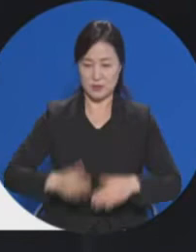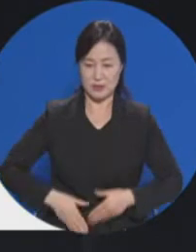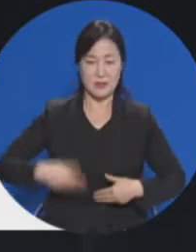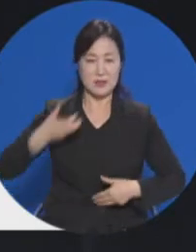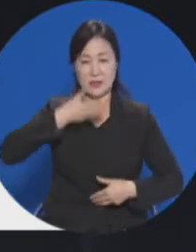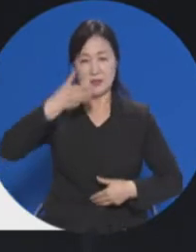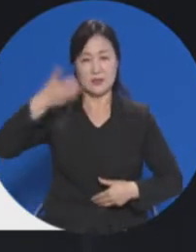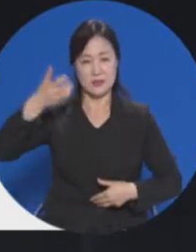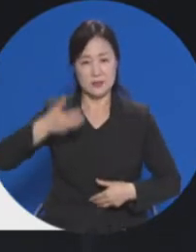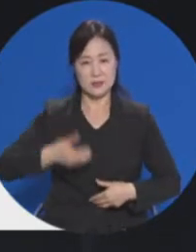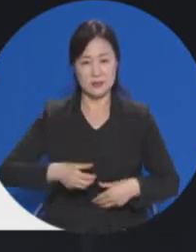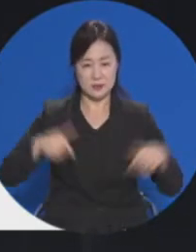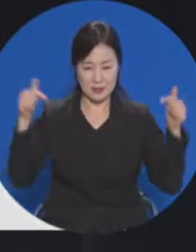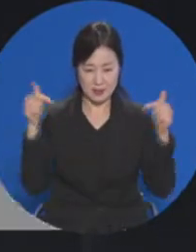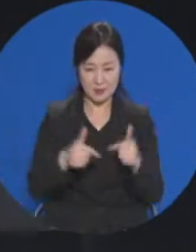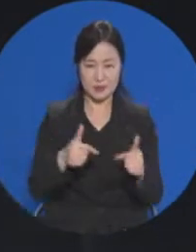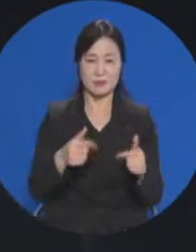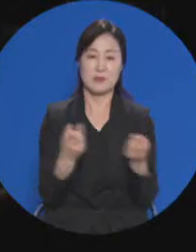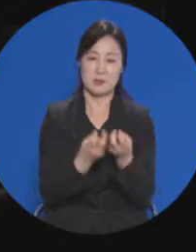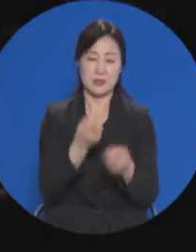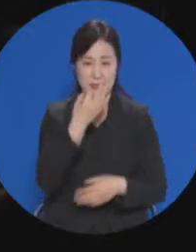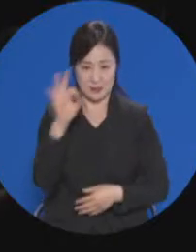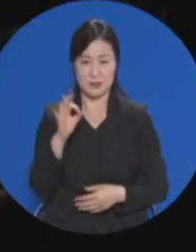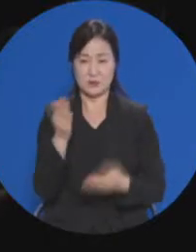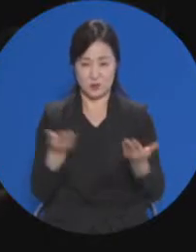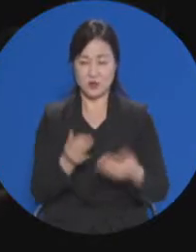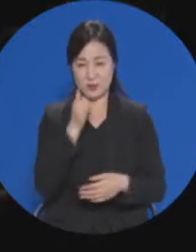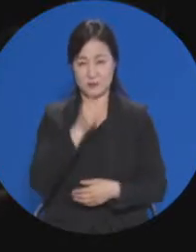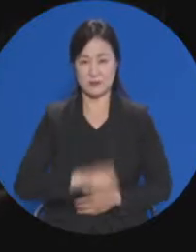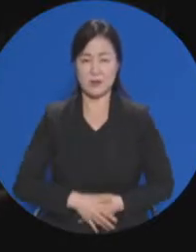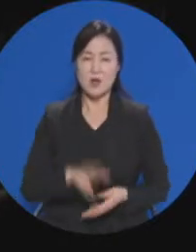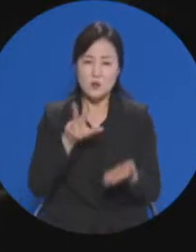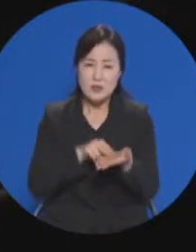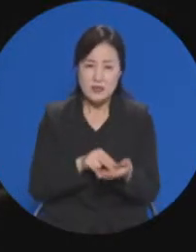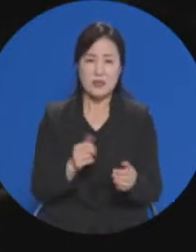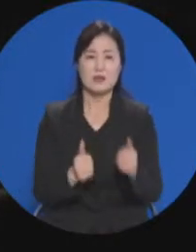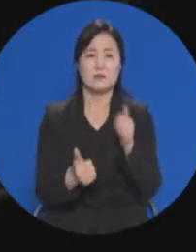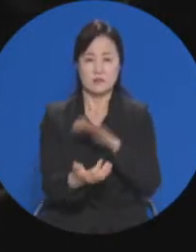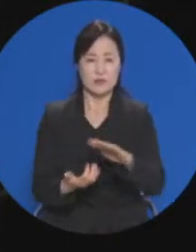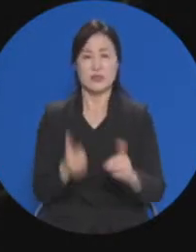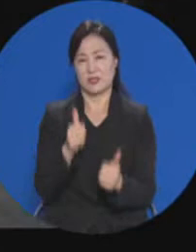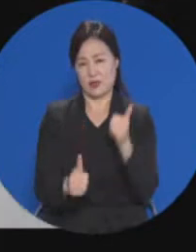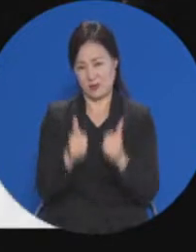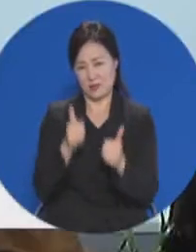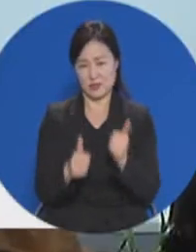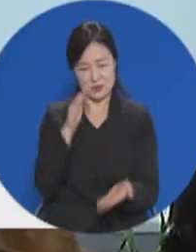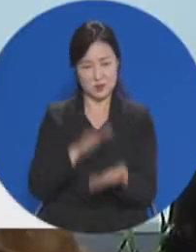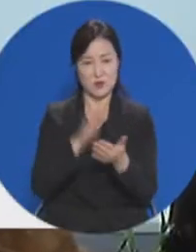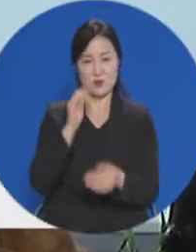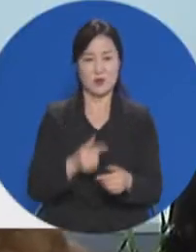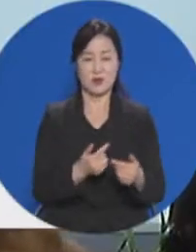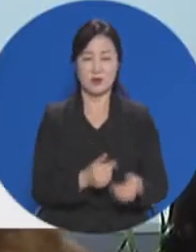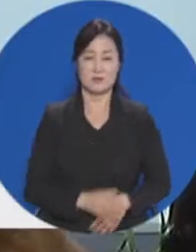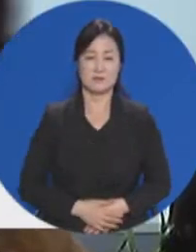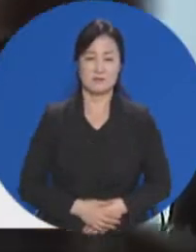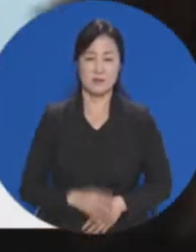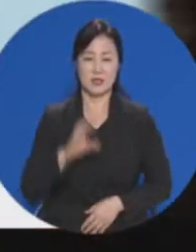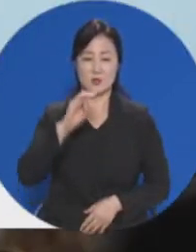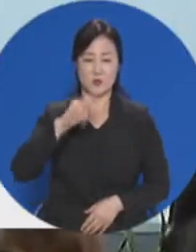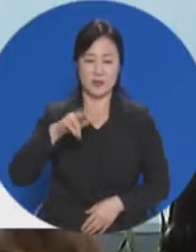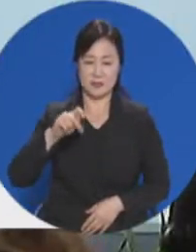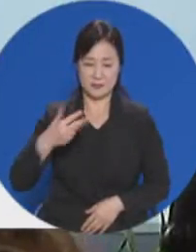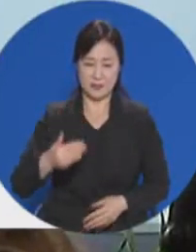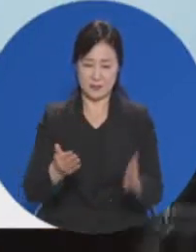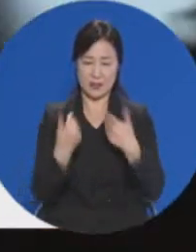감축 수단으로 이제 공식을 인정을 하고. 문제는 선정 경쟁입니다. COP28 개최지는 아시아 태평양